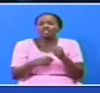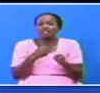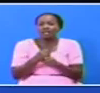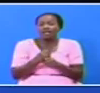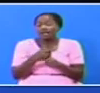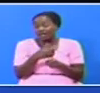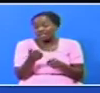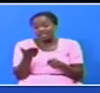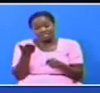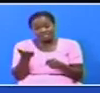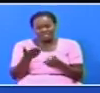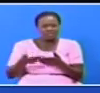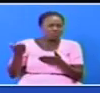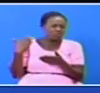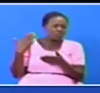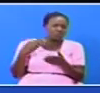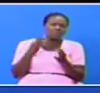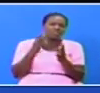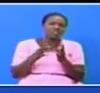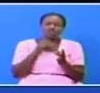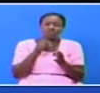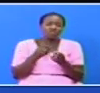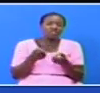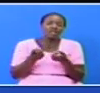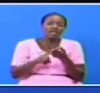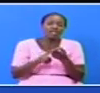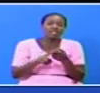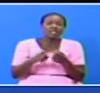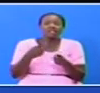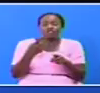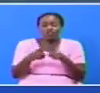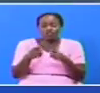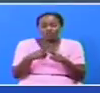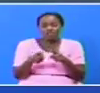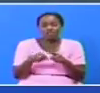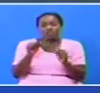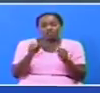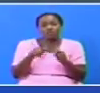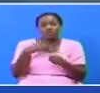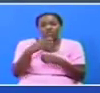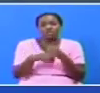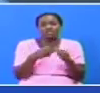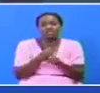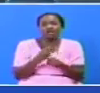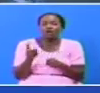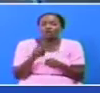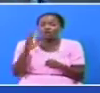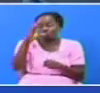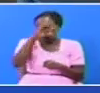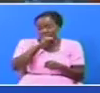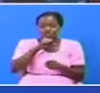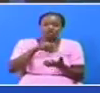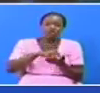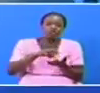iwapo hazitapanuliwa basi wanafunzi watakaojiunga na kidato cha kwanza mwaka ujao hawatakuwa na nafasi.